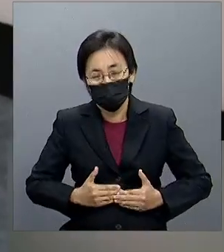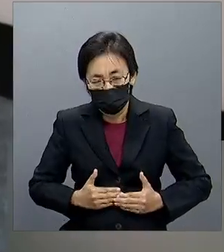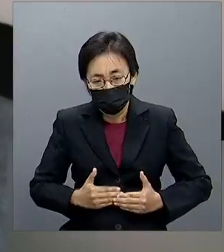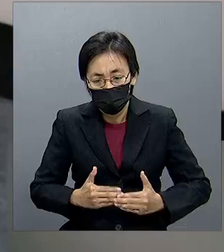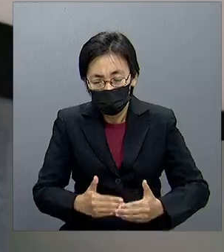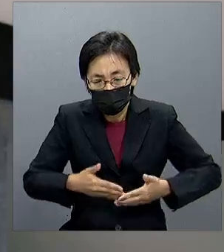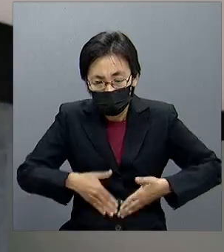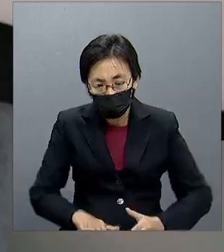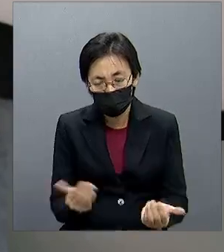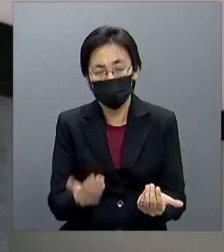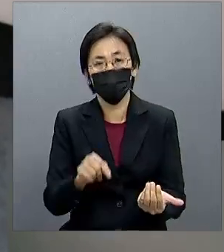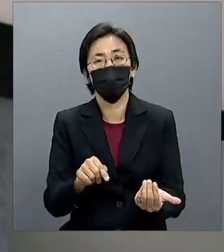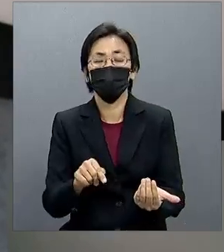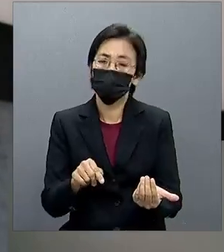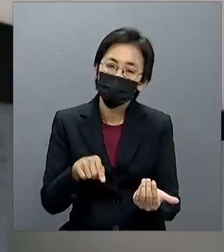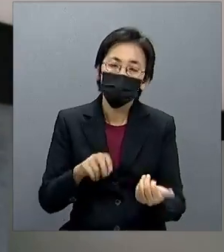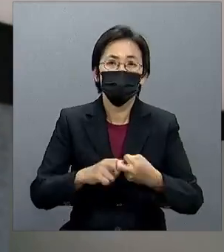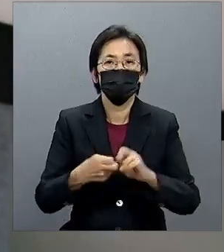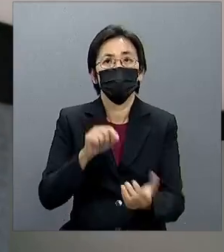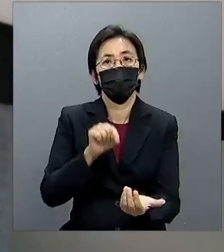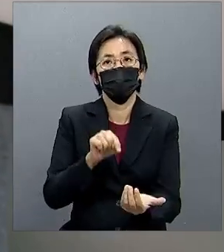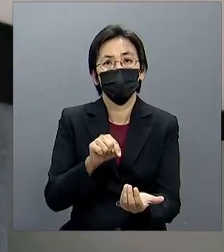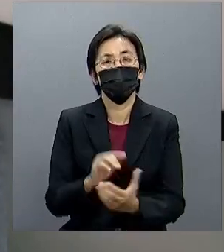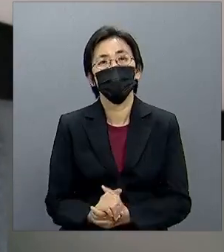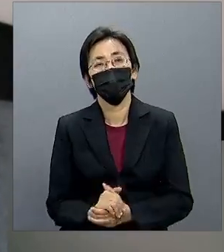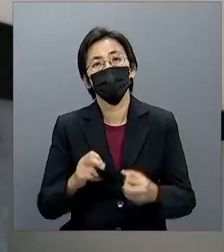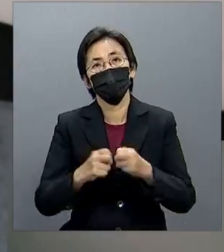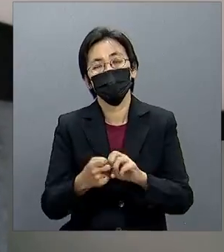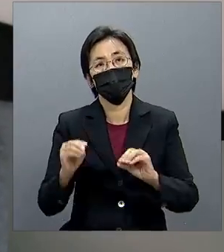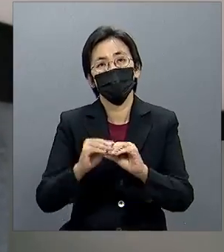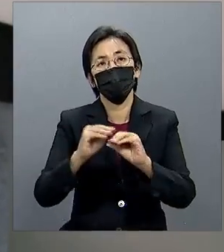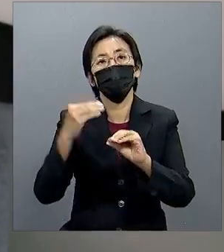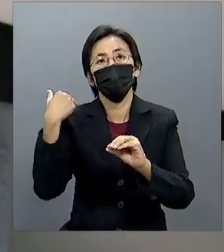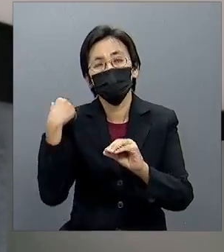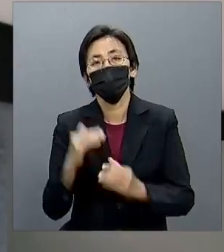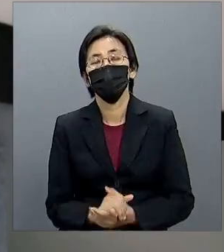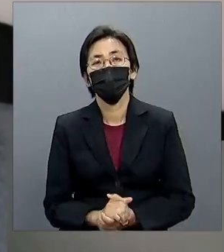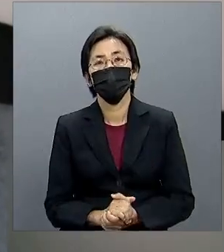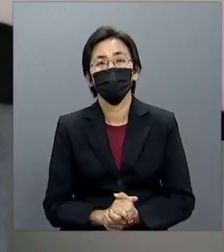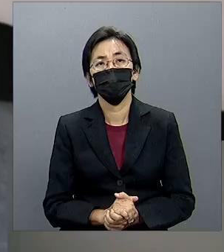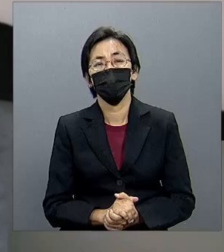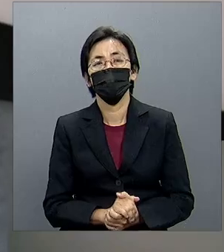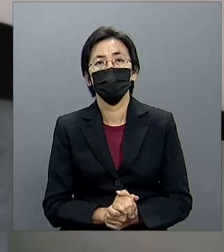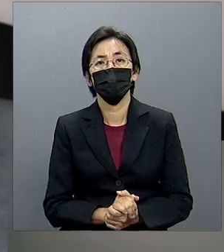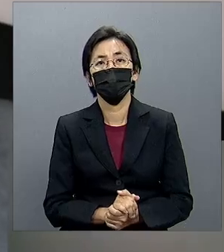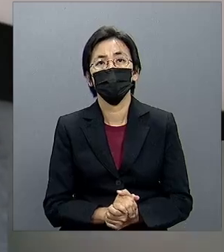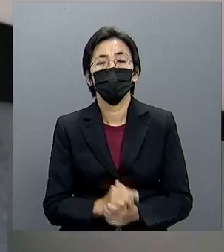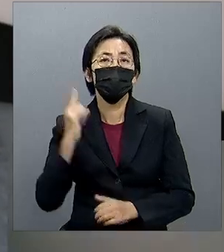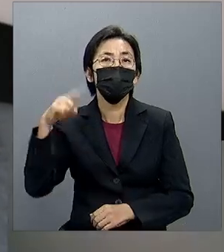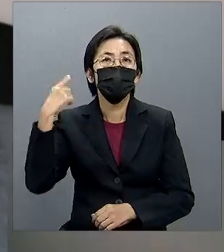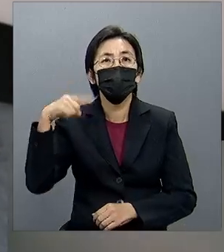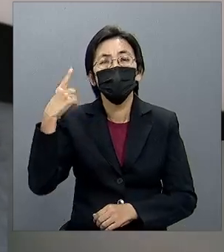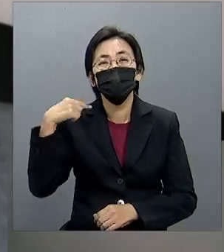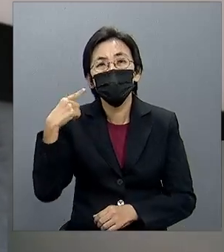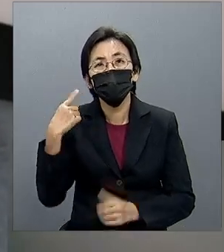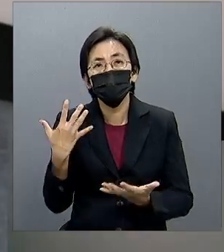ผิดปกติอื่นๆอะไรเงี้ยครับก็จะเป็นปัญหาเพิ่มขึ้นอีกนะครับรวมทั้งก็อาจจะทำให้ผู้หญิงเนี่ยเขามีความเครียดเ